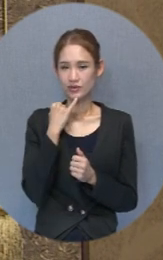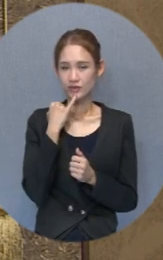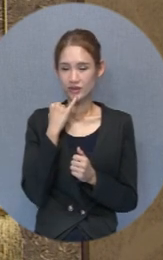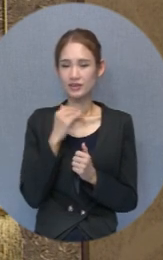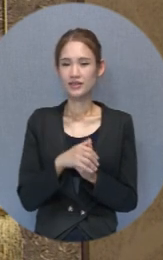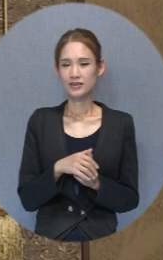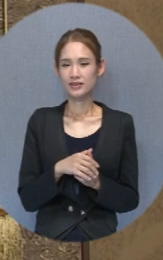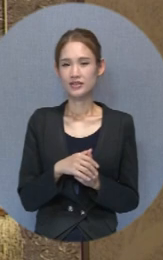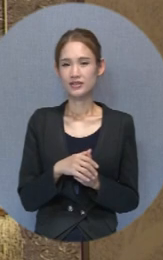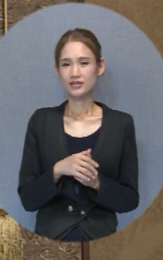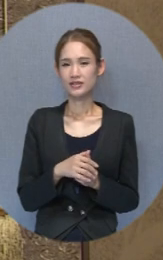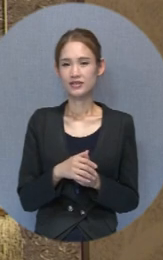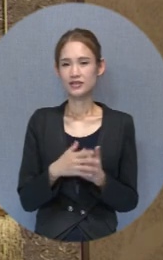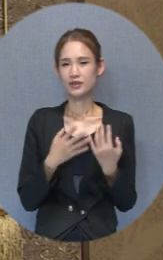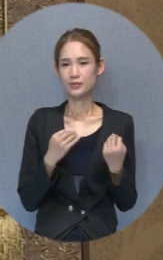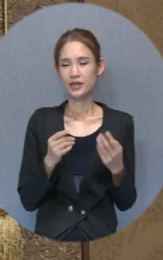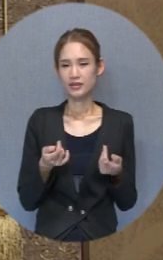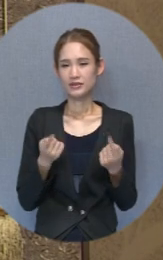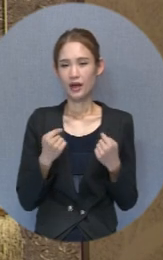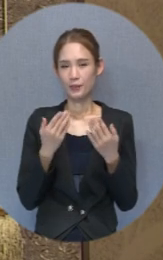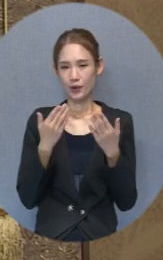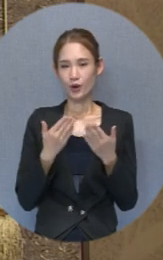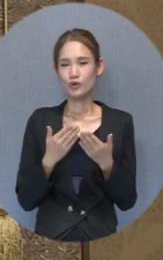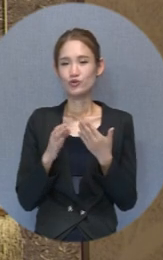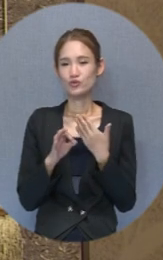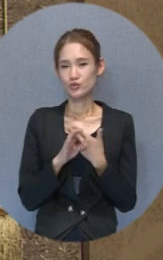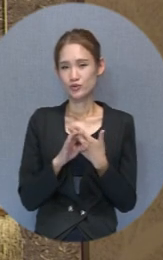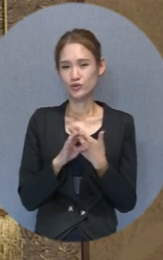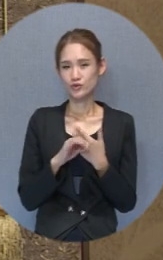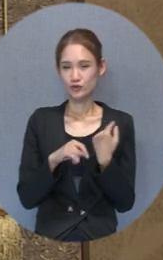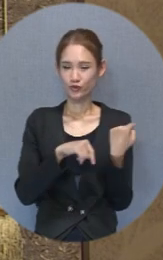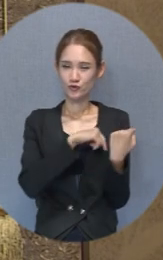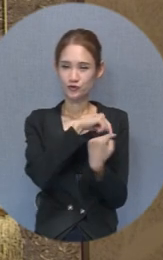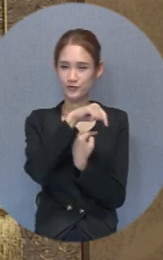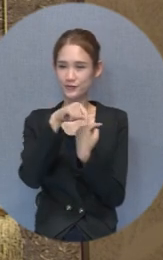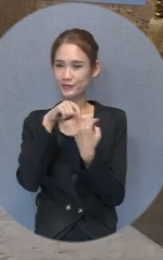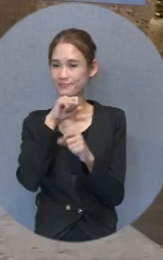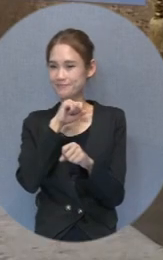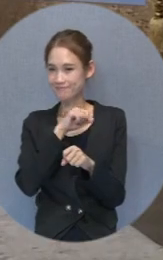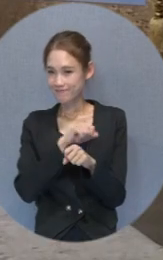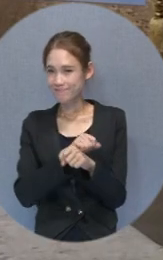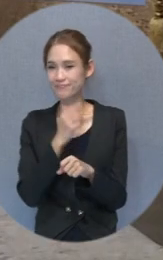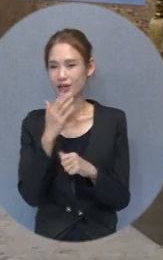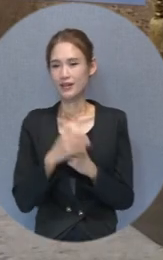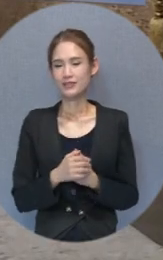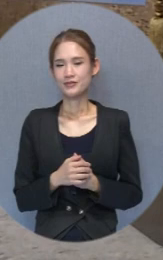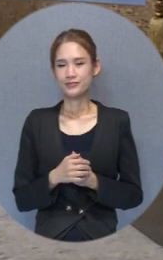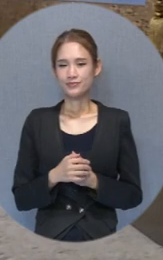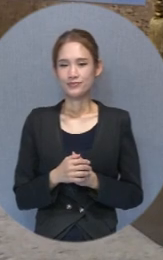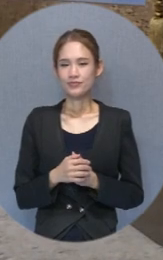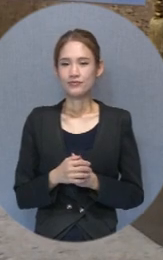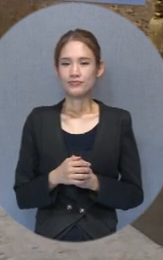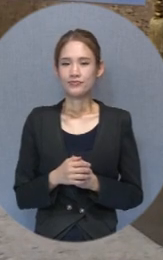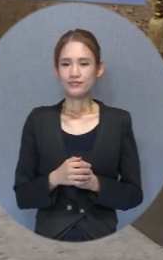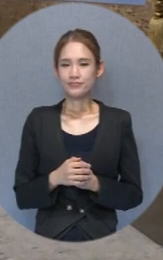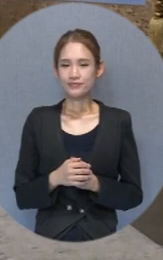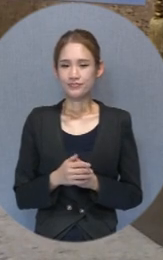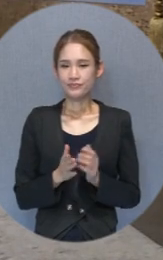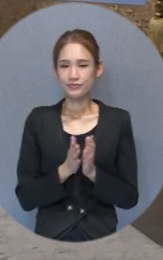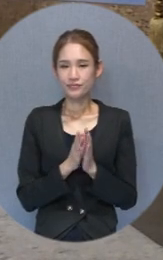괜찮은데 많이 참여를 해주시면 네. 잘 운영이 되겠죠. 예. 근데 이제 이